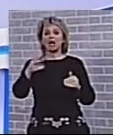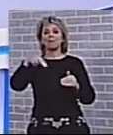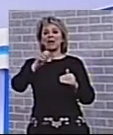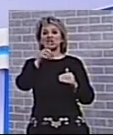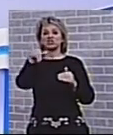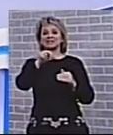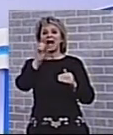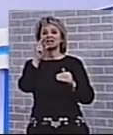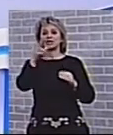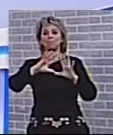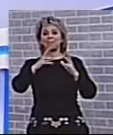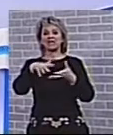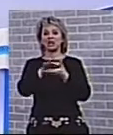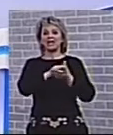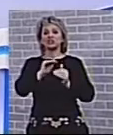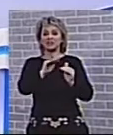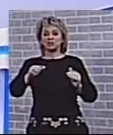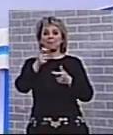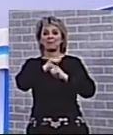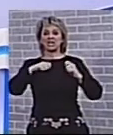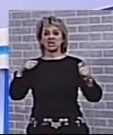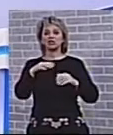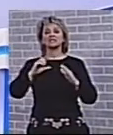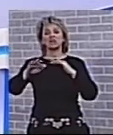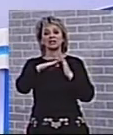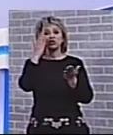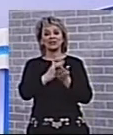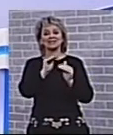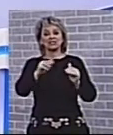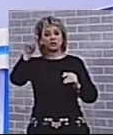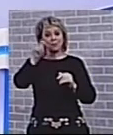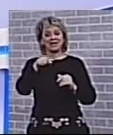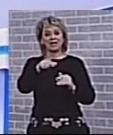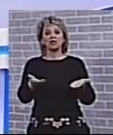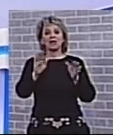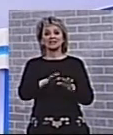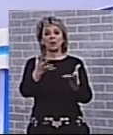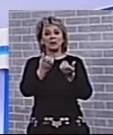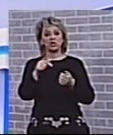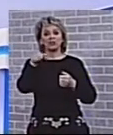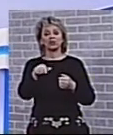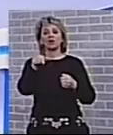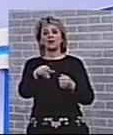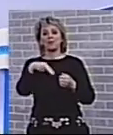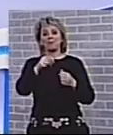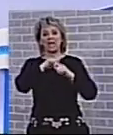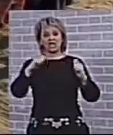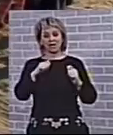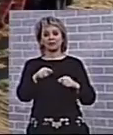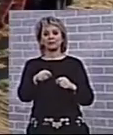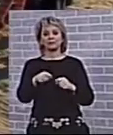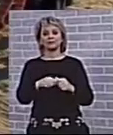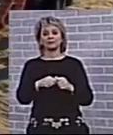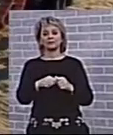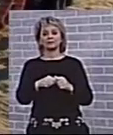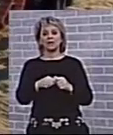детей-ополченцев акцию «Мир. Дети. Пионерия». Мир у нас в стране есть, дети приехали, оставалось принять их в пионеры.